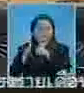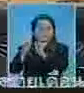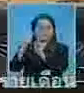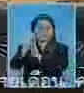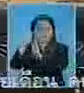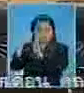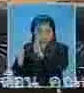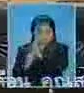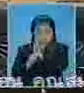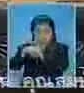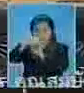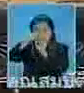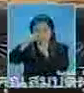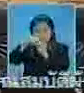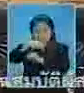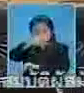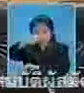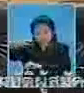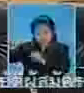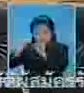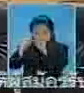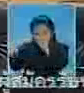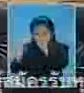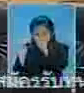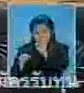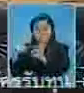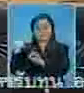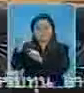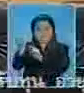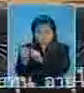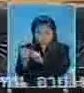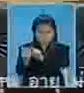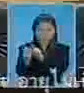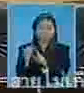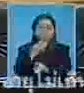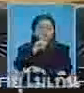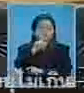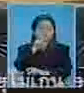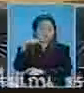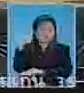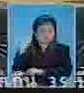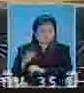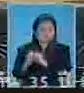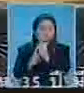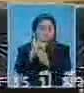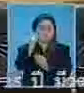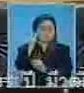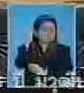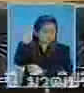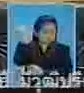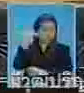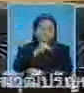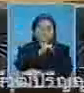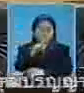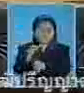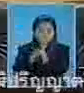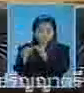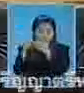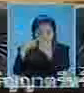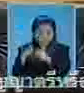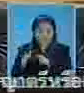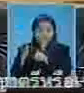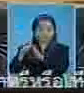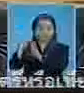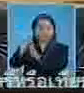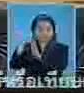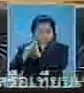เด็นคำถามในเชิงนโยบายที่ยังเหลืออยู่เมื่อประมาณ3อาทิตย์ที่แล้วและทางคณะกรรมการกฤษฎีกา